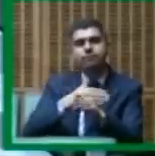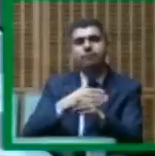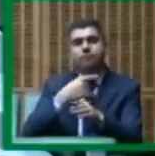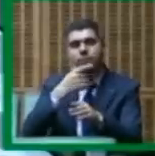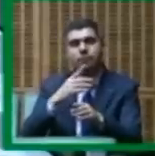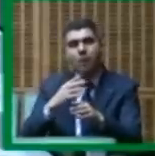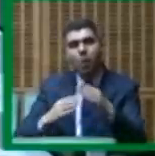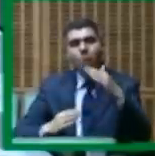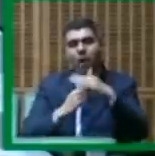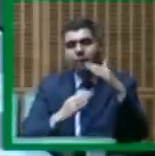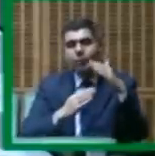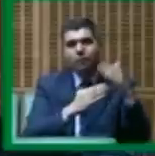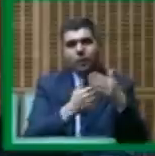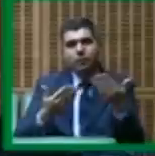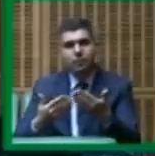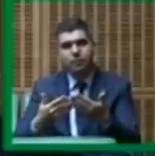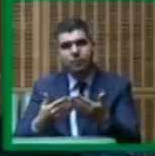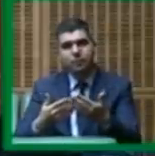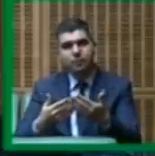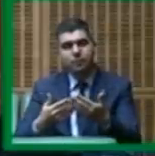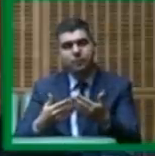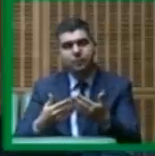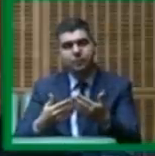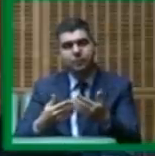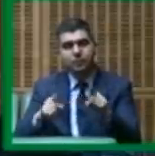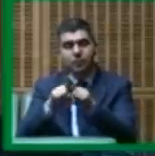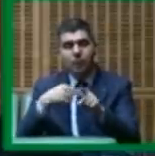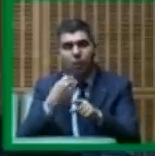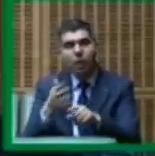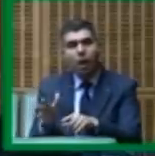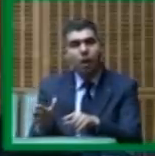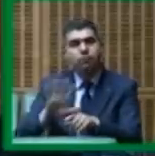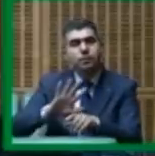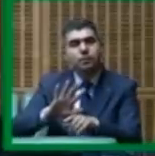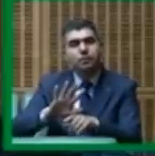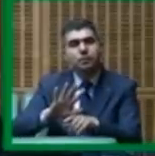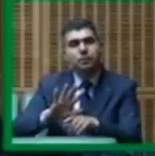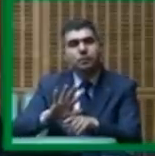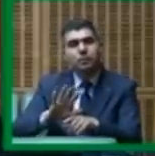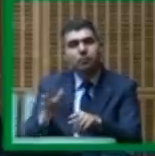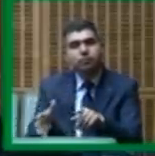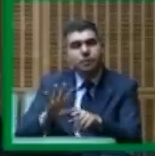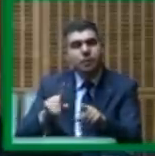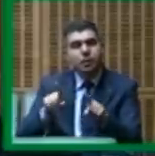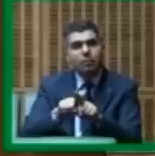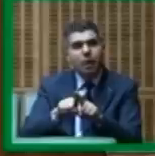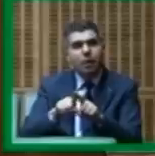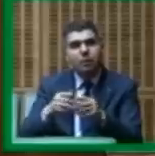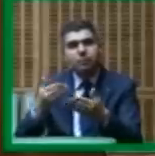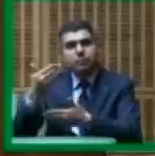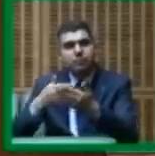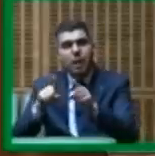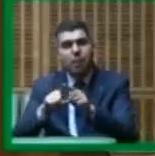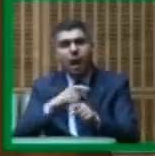واش حتى اللي عنده 5000 درهم ديال المشكل بينه وبين مواطن ما يمكنلوش يوقف